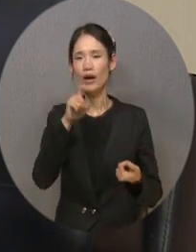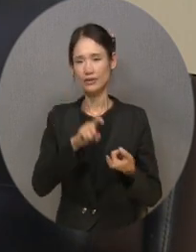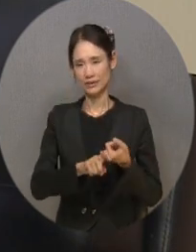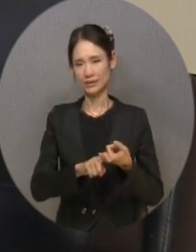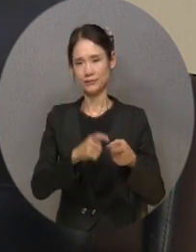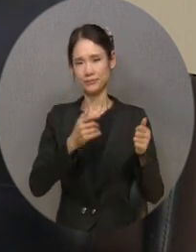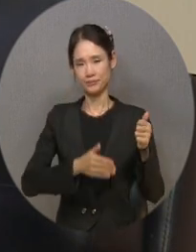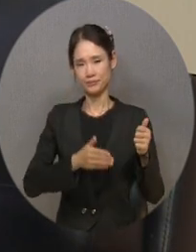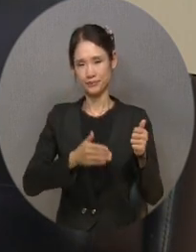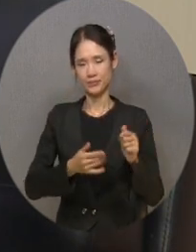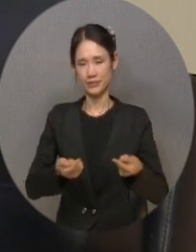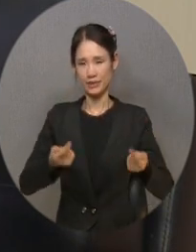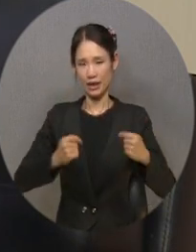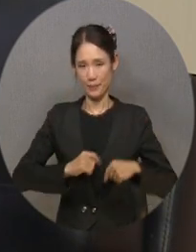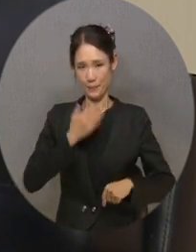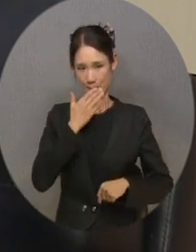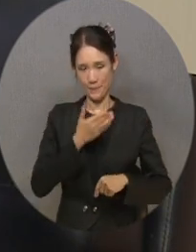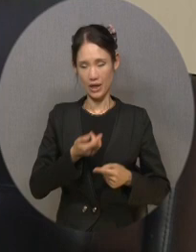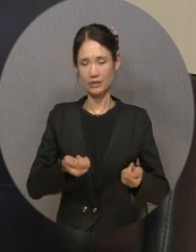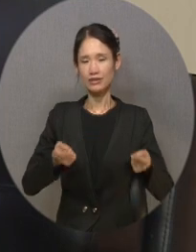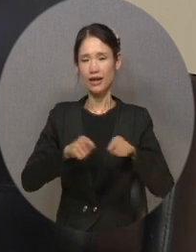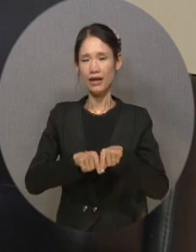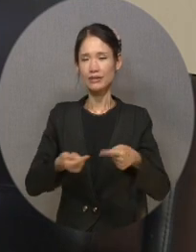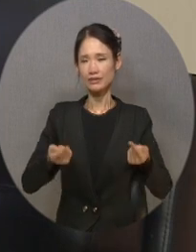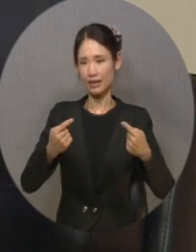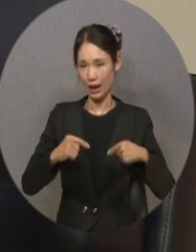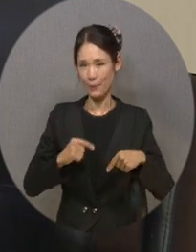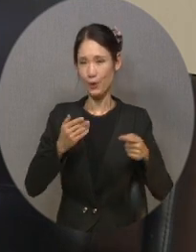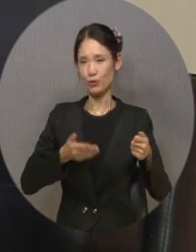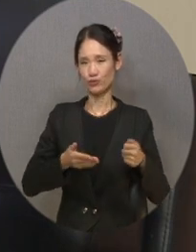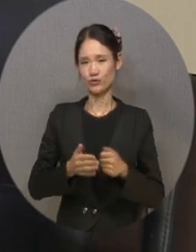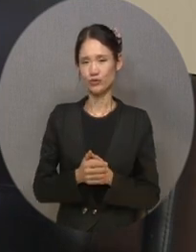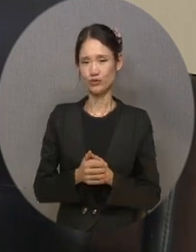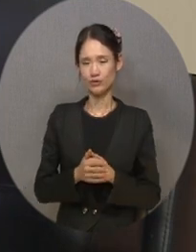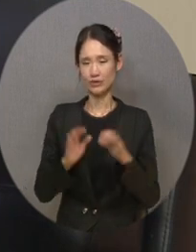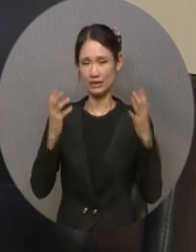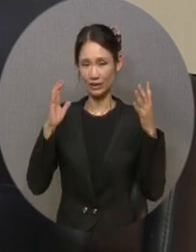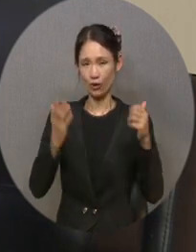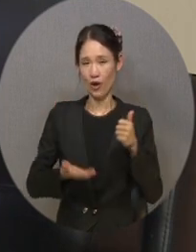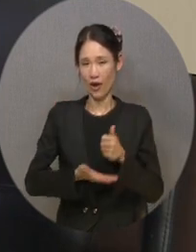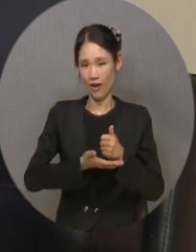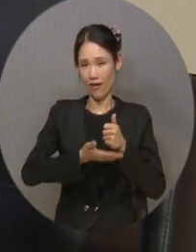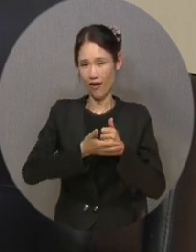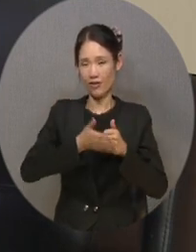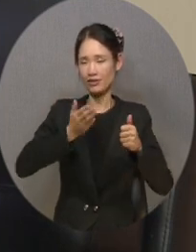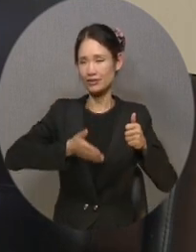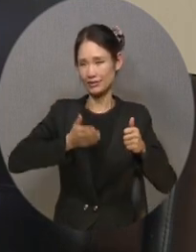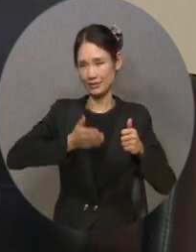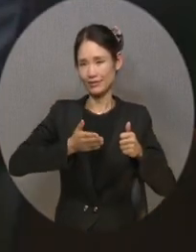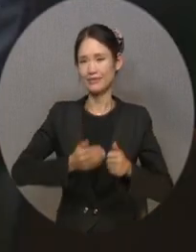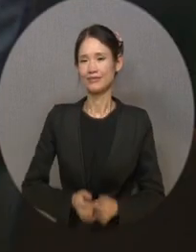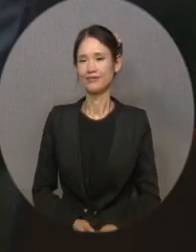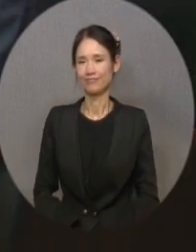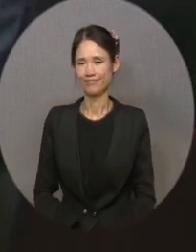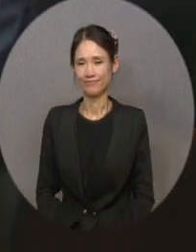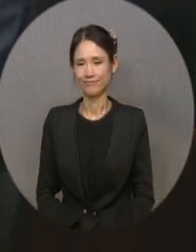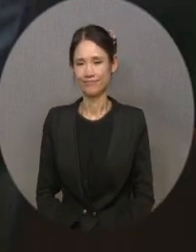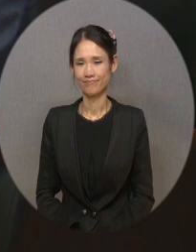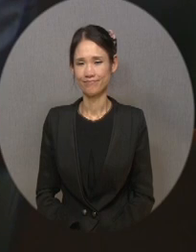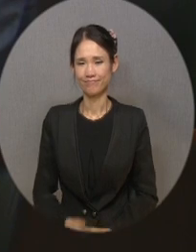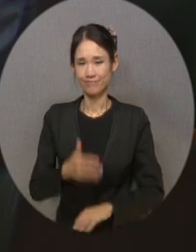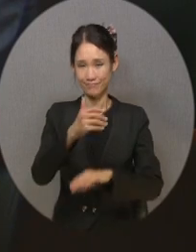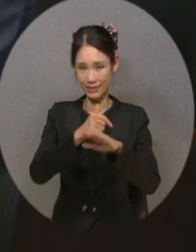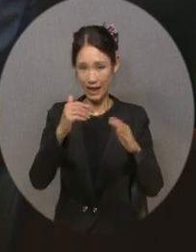또 참여하실 수 있는 분들은 참여해 주시고 응원과 격려를 해 주시기를 당부합니다.